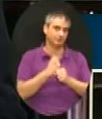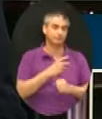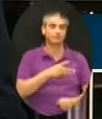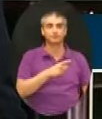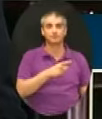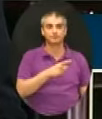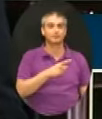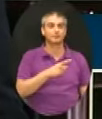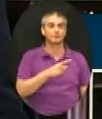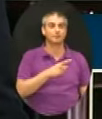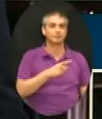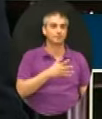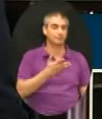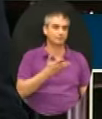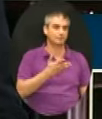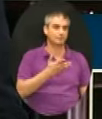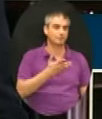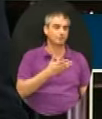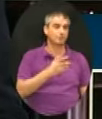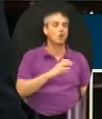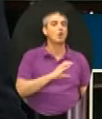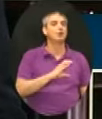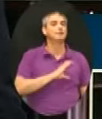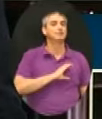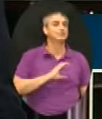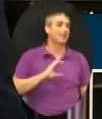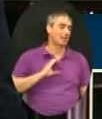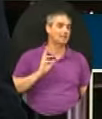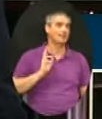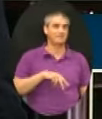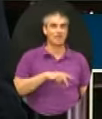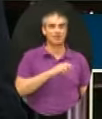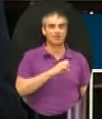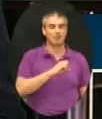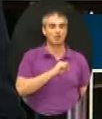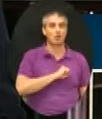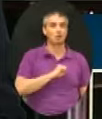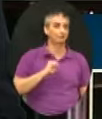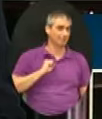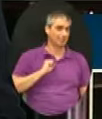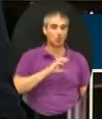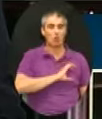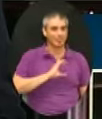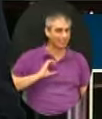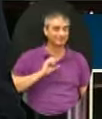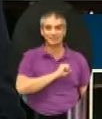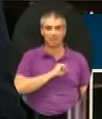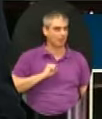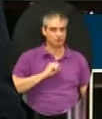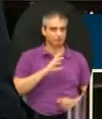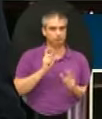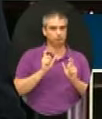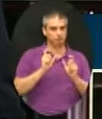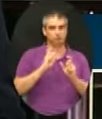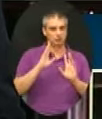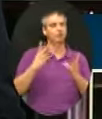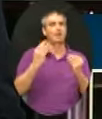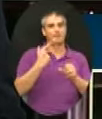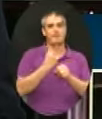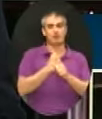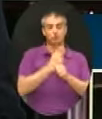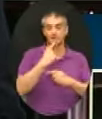שהקונגרס והסנאט הרפובליקני פשוט לא נתנו לקרות, יש הרבה עבודה לעשות, ובוודאי העניין של מורשת